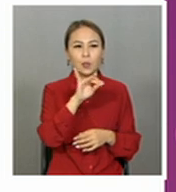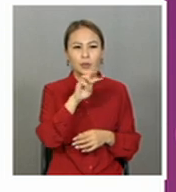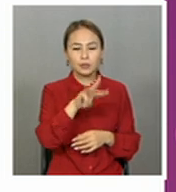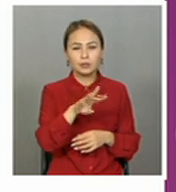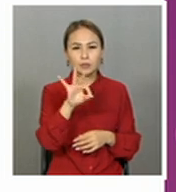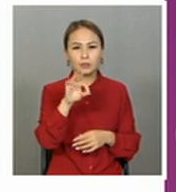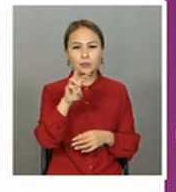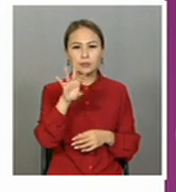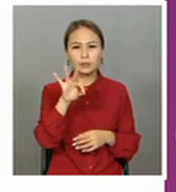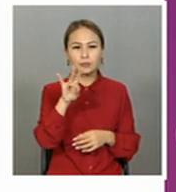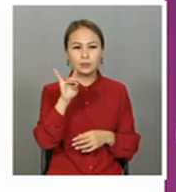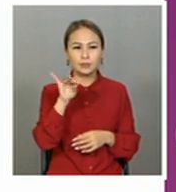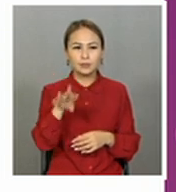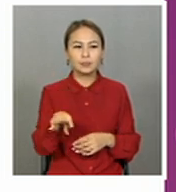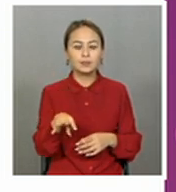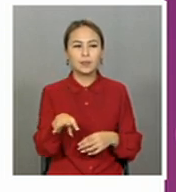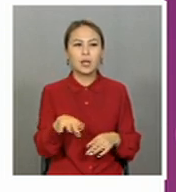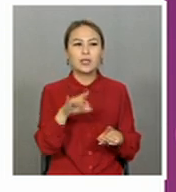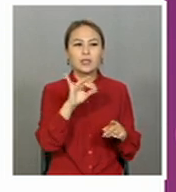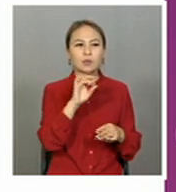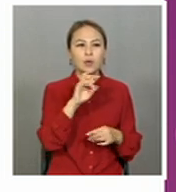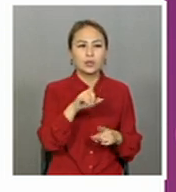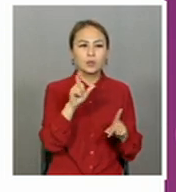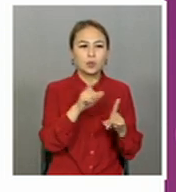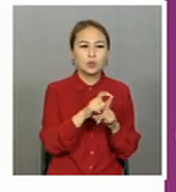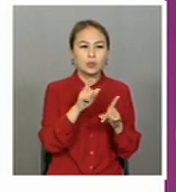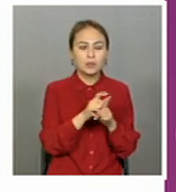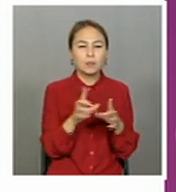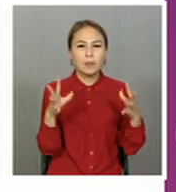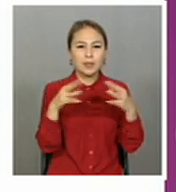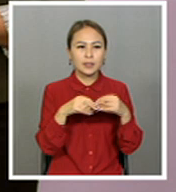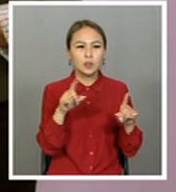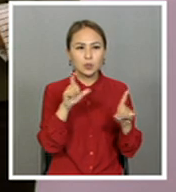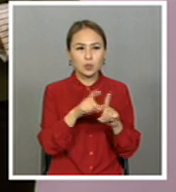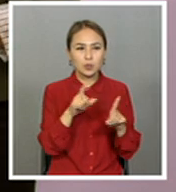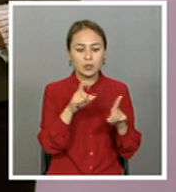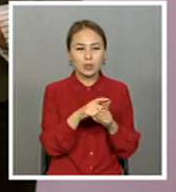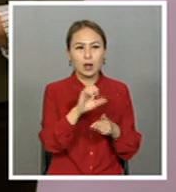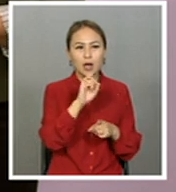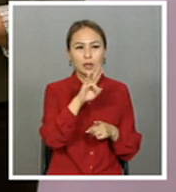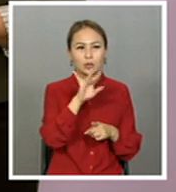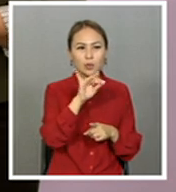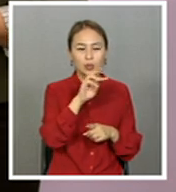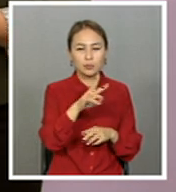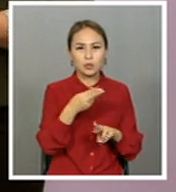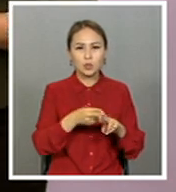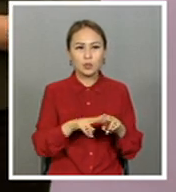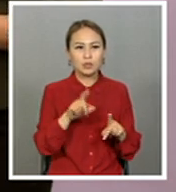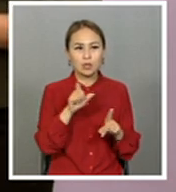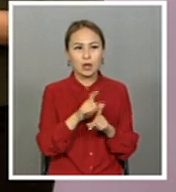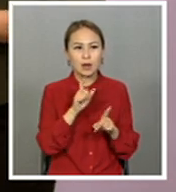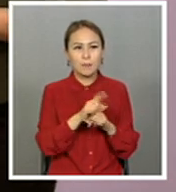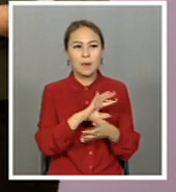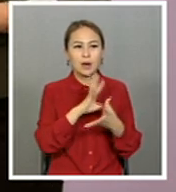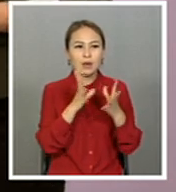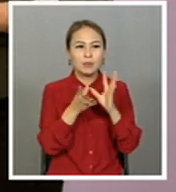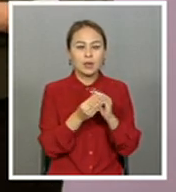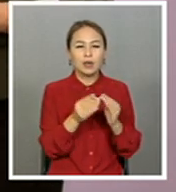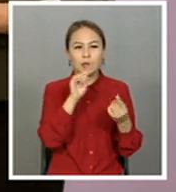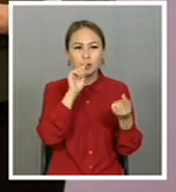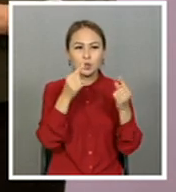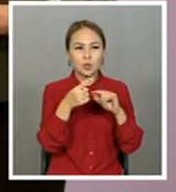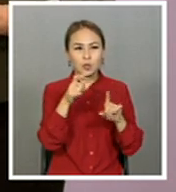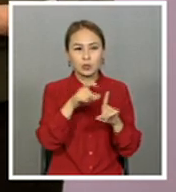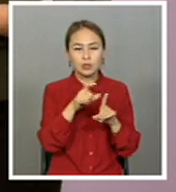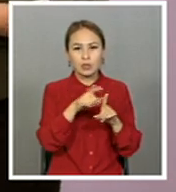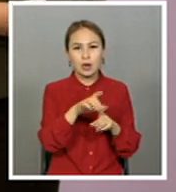амоним. Синоним сөз дегеніміз мәндес сөздер. Антоним сөздер мағынасы қарама-қарсы